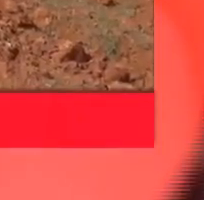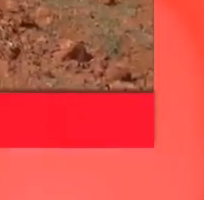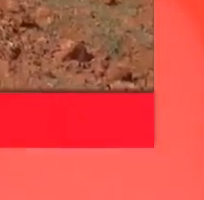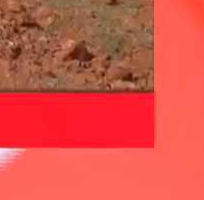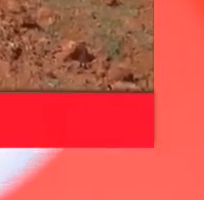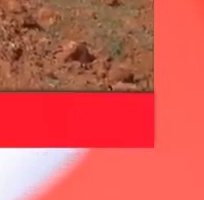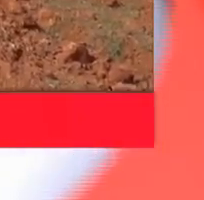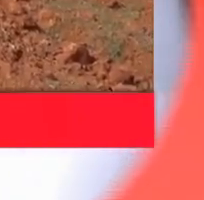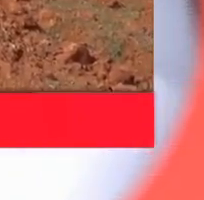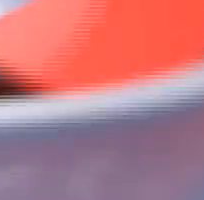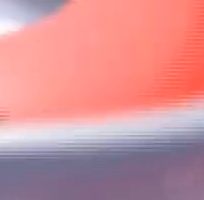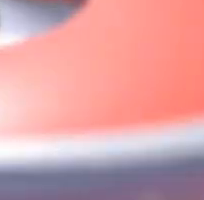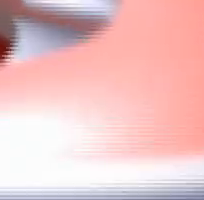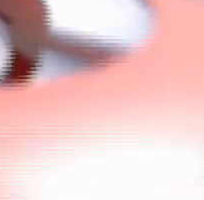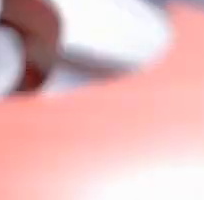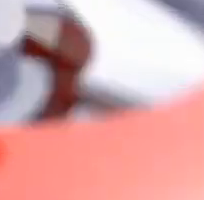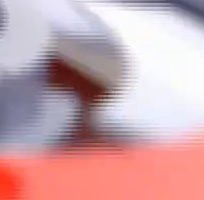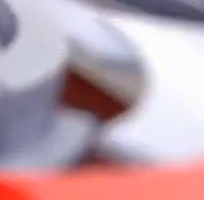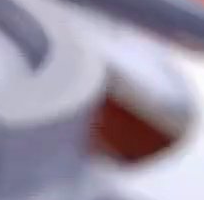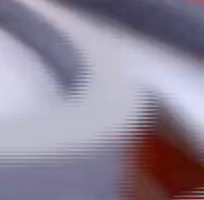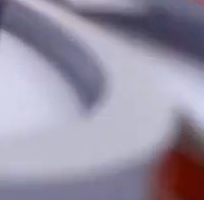ho fipoana.